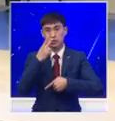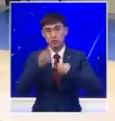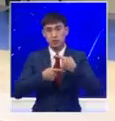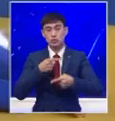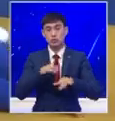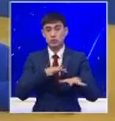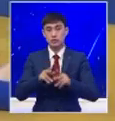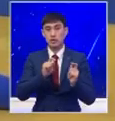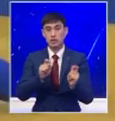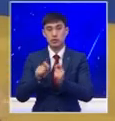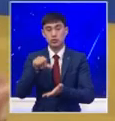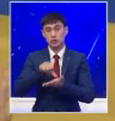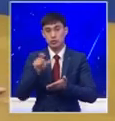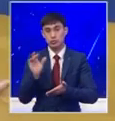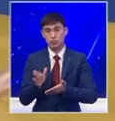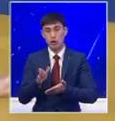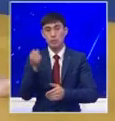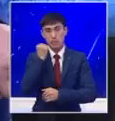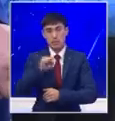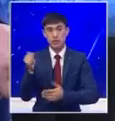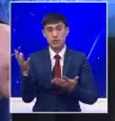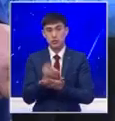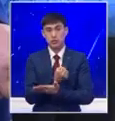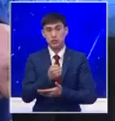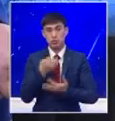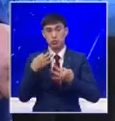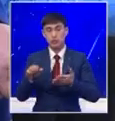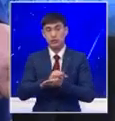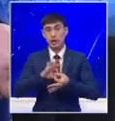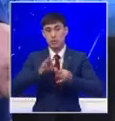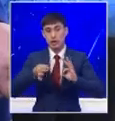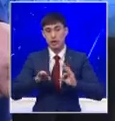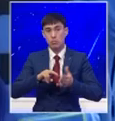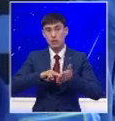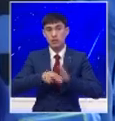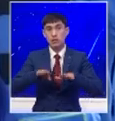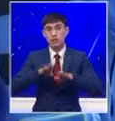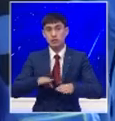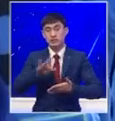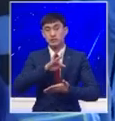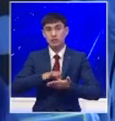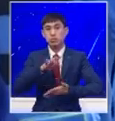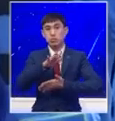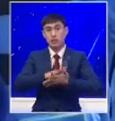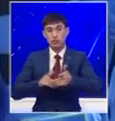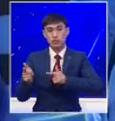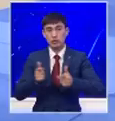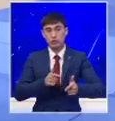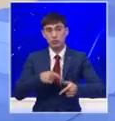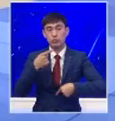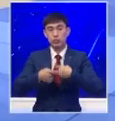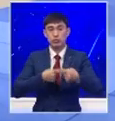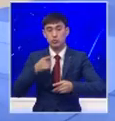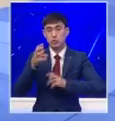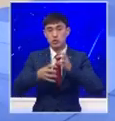традиционная церемония награждения участников, а победители, удостоившиеся путевки на Олимпиаду, планируют остаться в центре и продолжить подготовку к